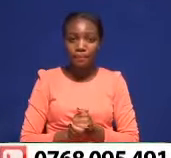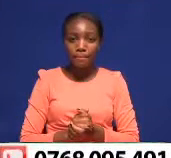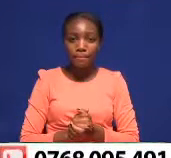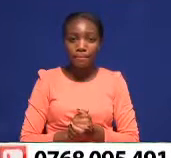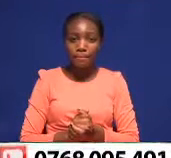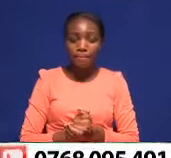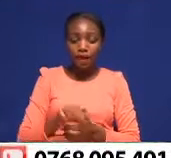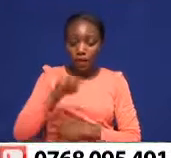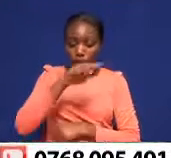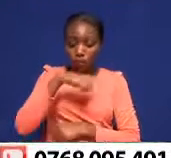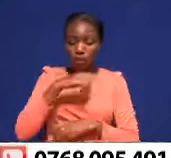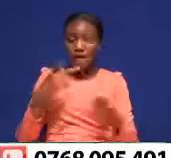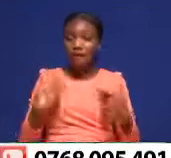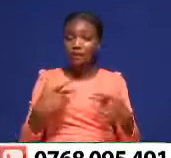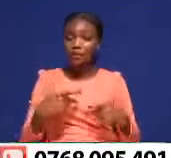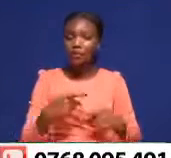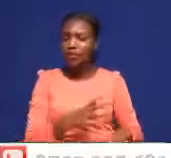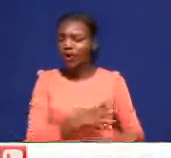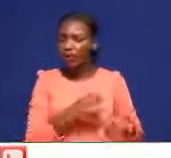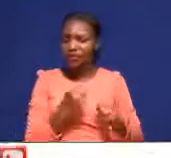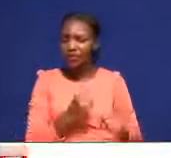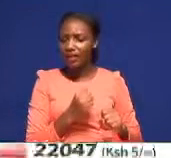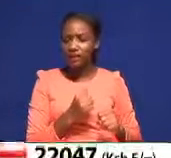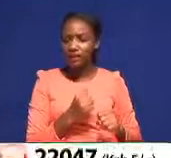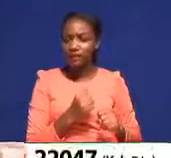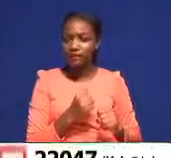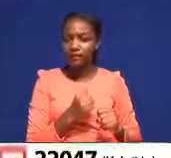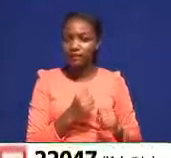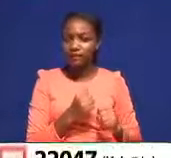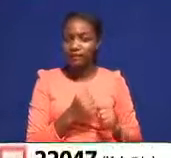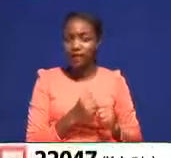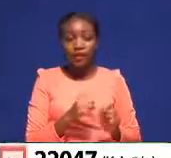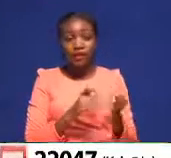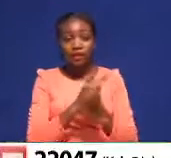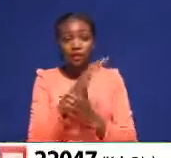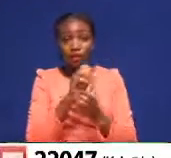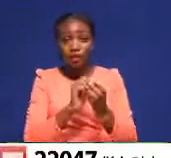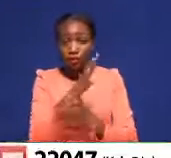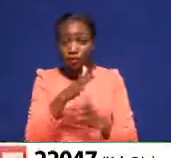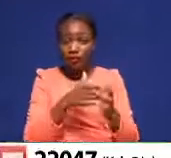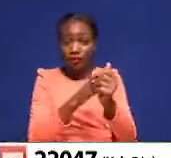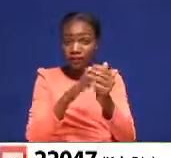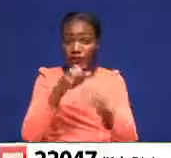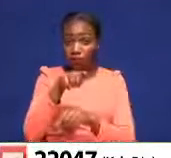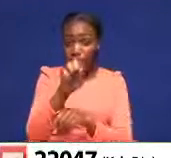as a people we are confident that under your leadership